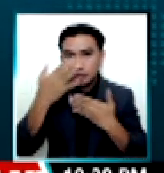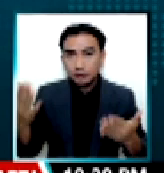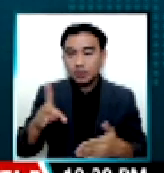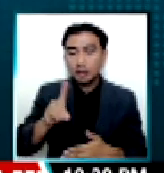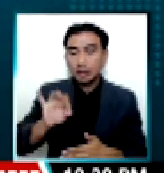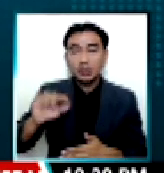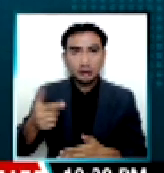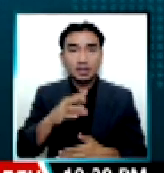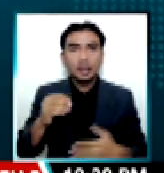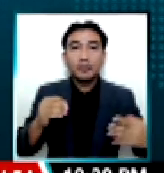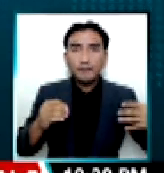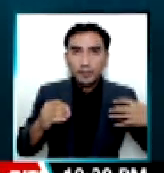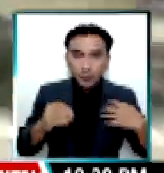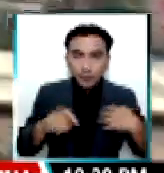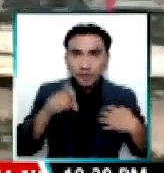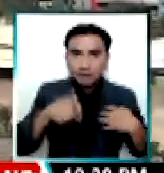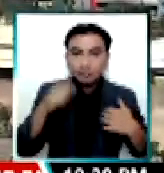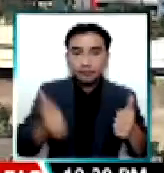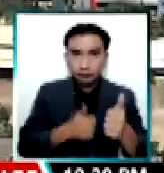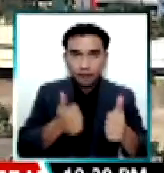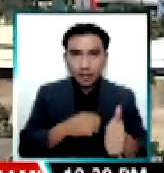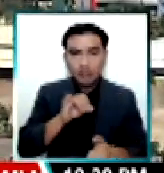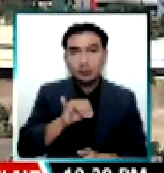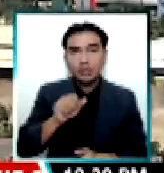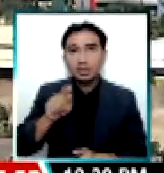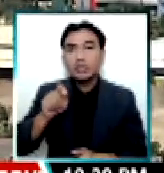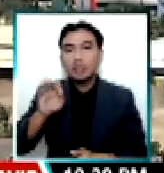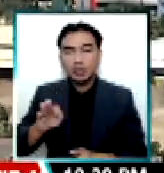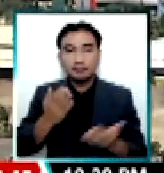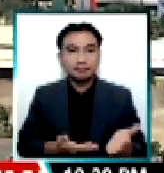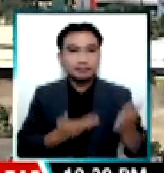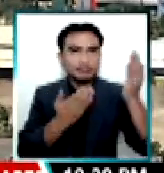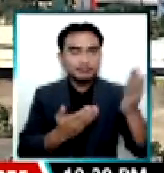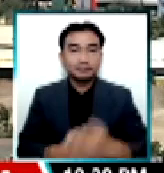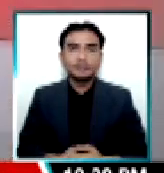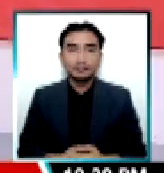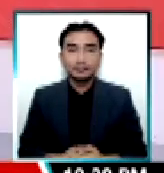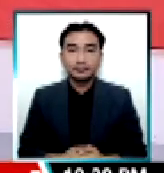na ipatupad ang IATF resolution. Leigh Alves, GMA News.